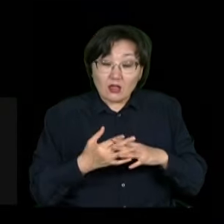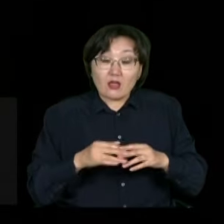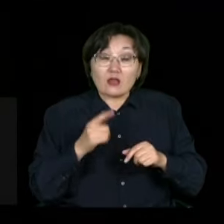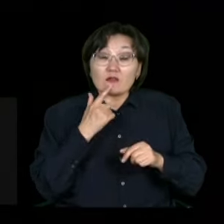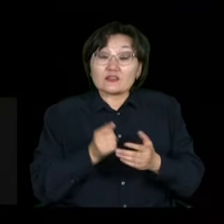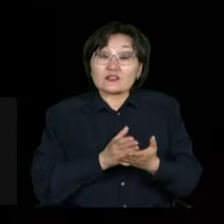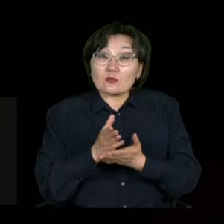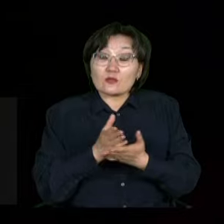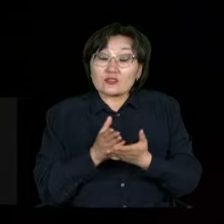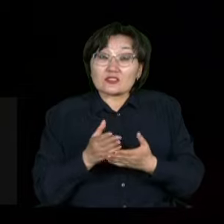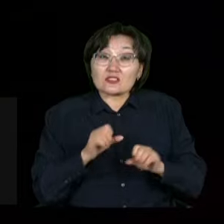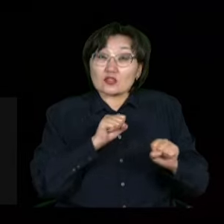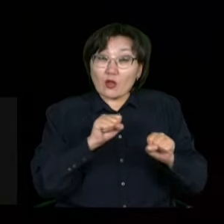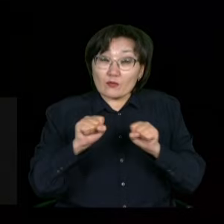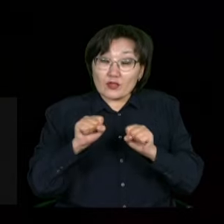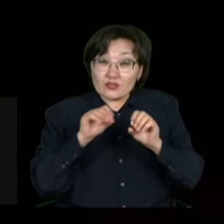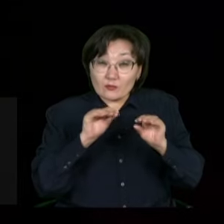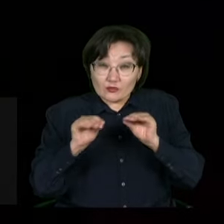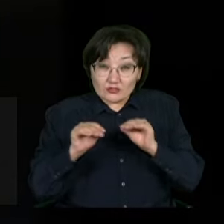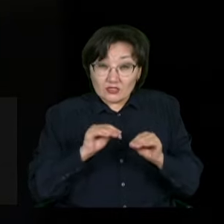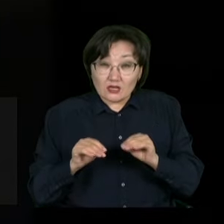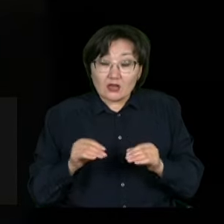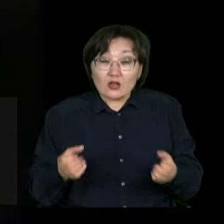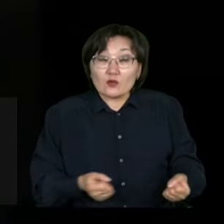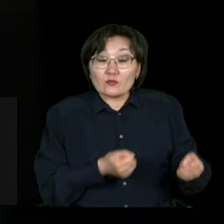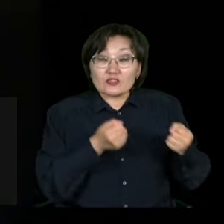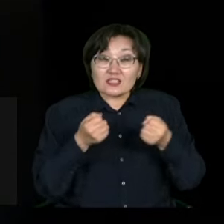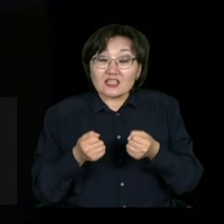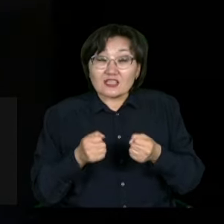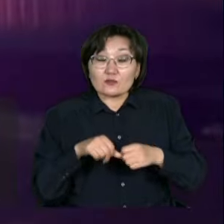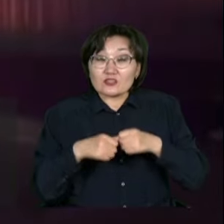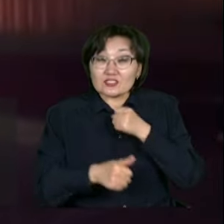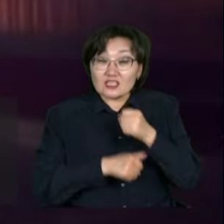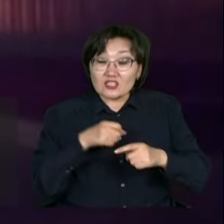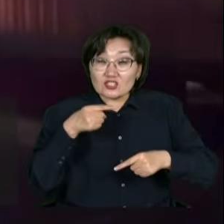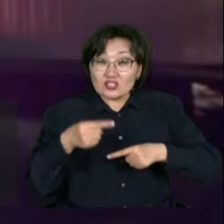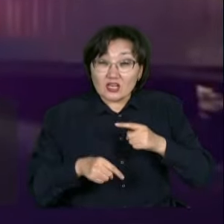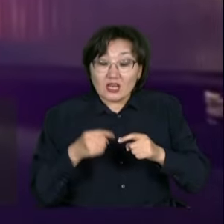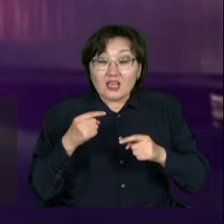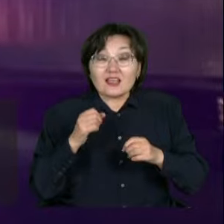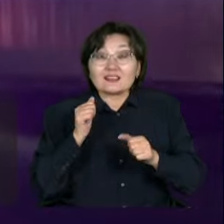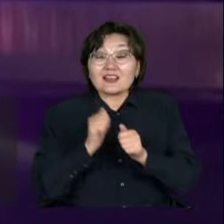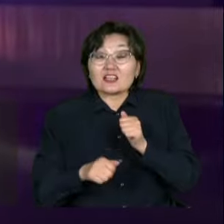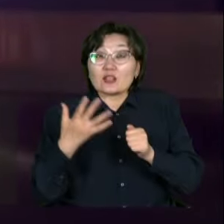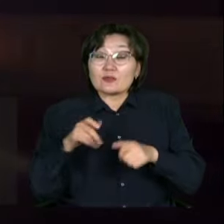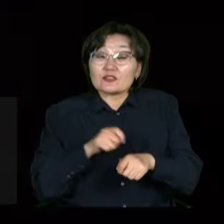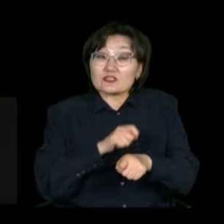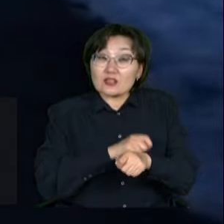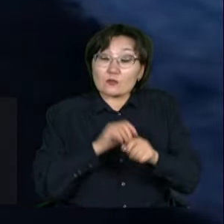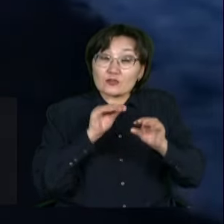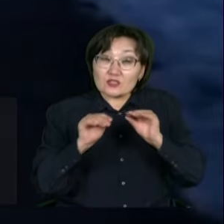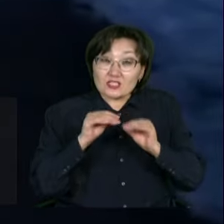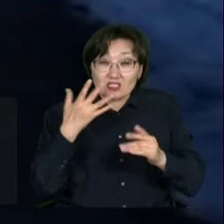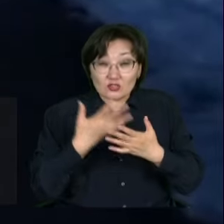Военнослужащие возводили берегоукрепительные сооружения и выгружали инертные материалы через каждые 50 метров. Всего они уложили